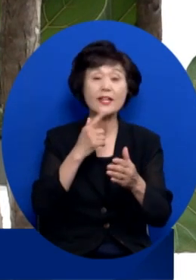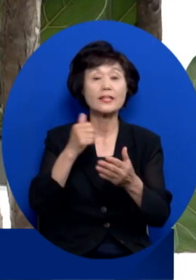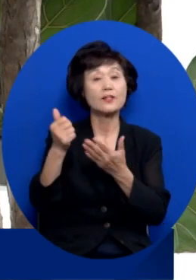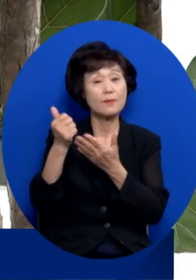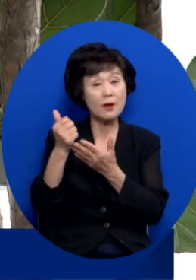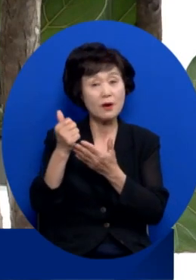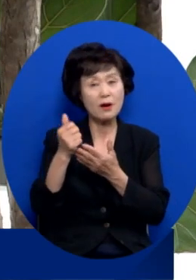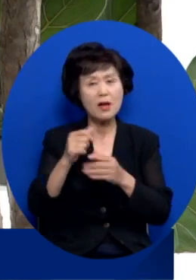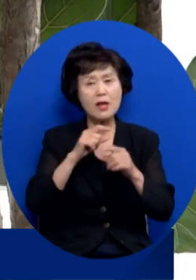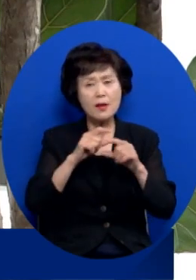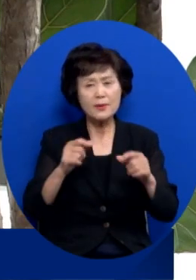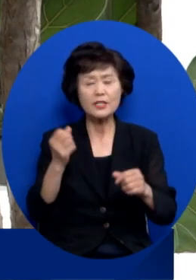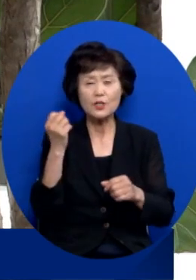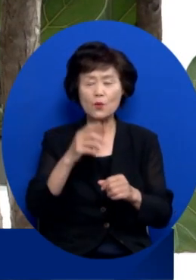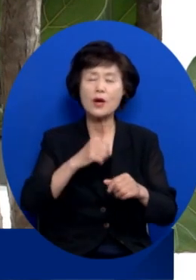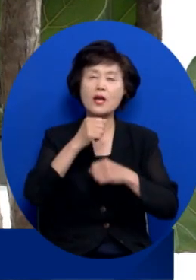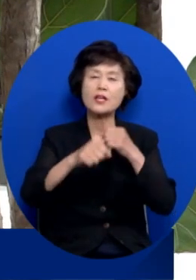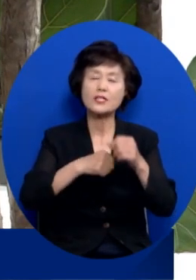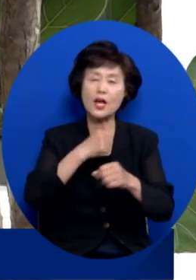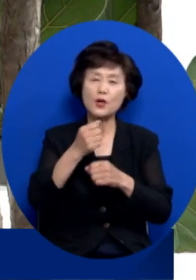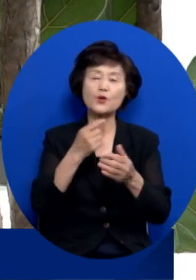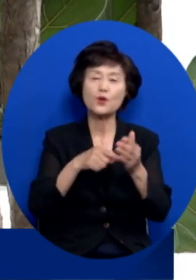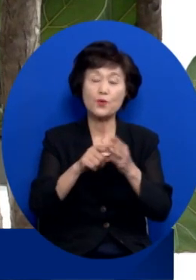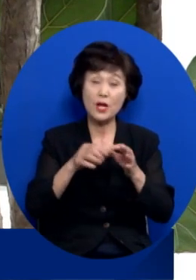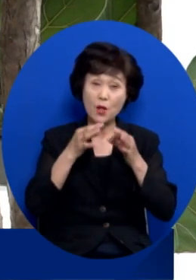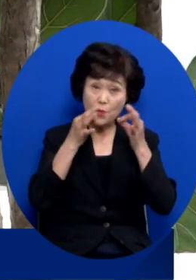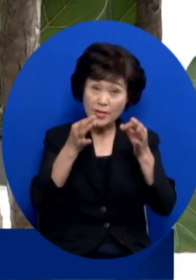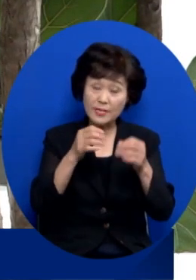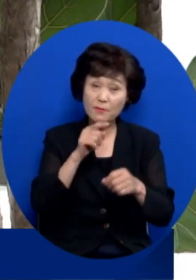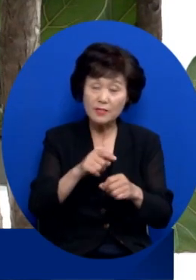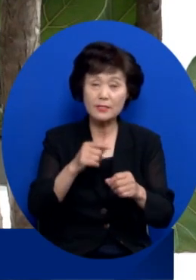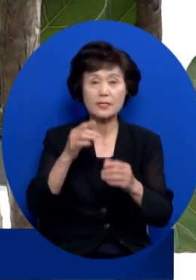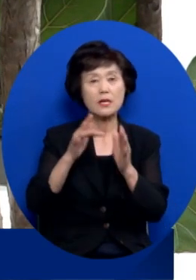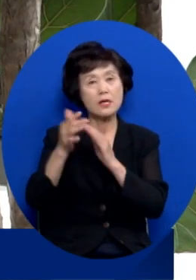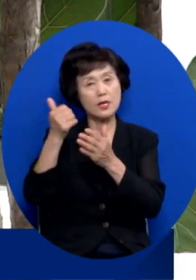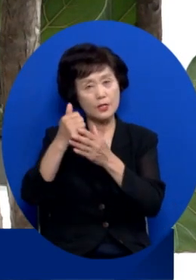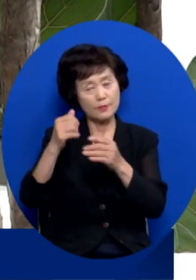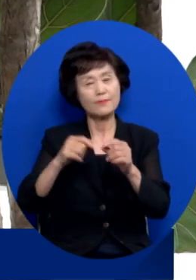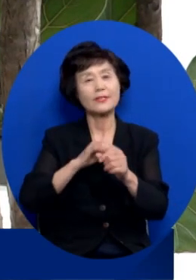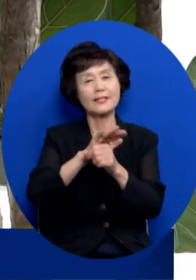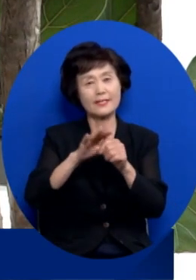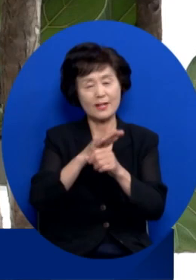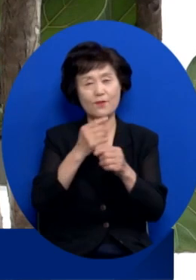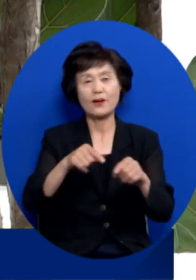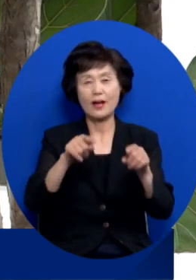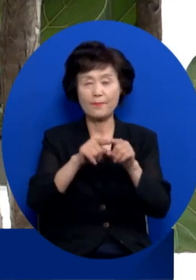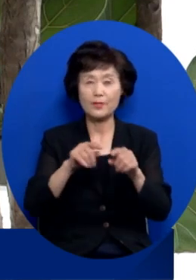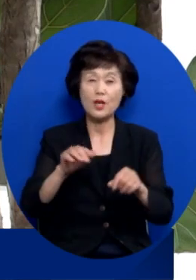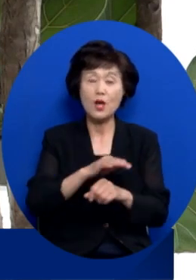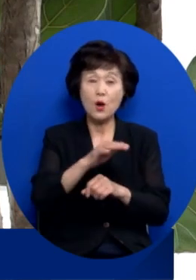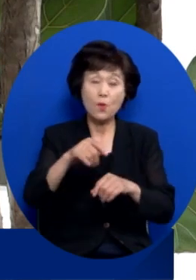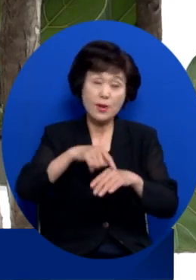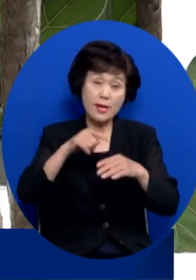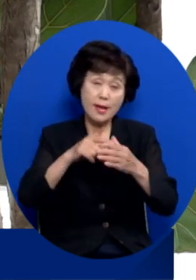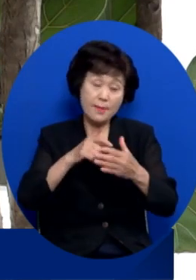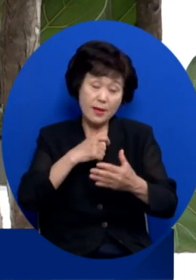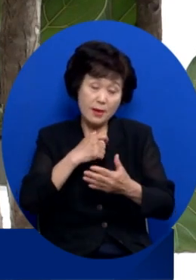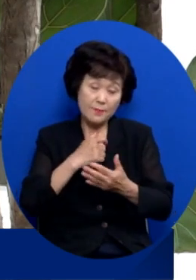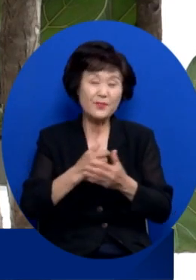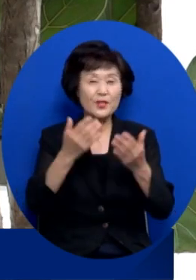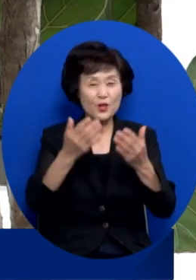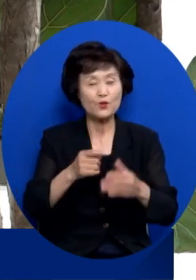평등과 자유를 위한 외침이 예수님의 사랑과 더불어서 우리의 심금을 울려줄 것이